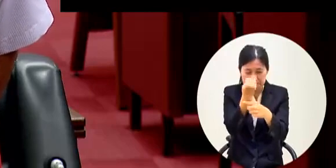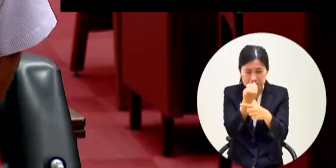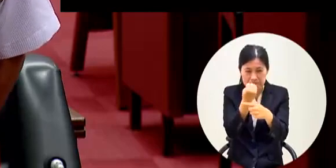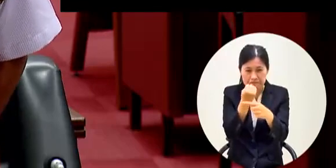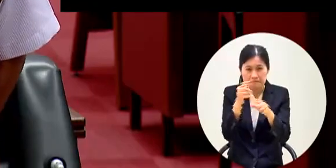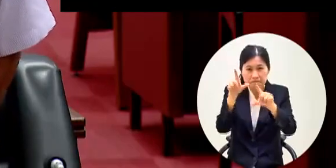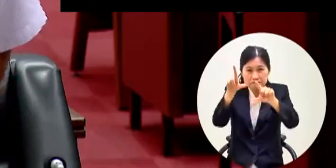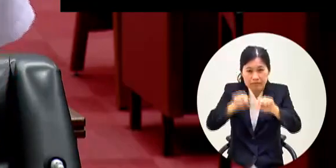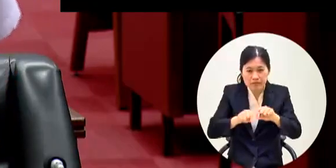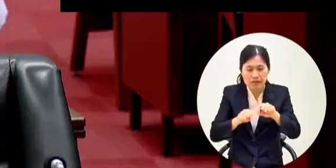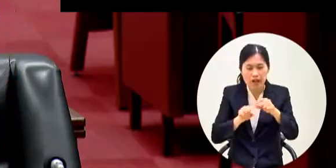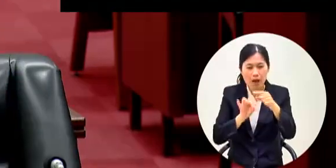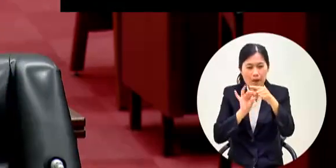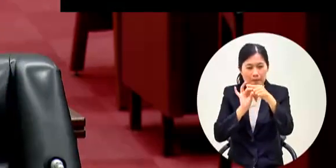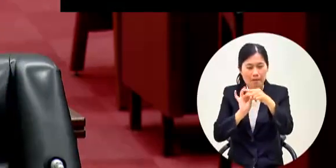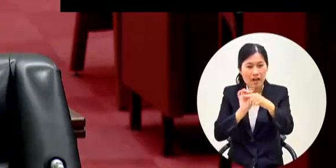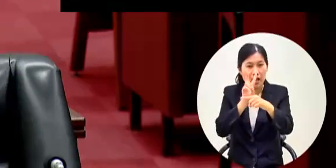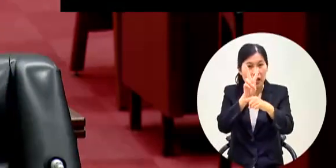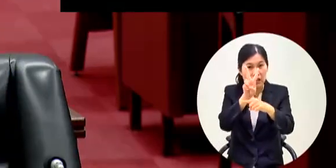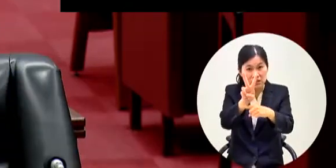按照比例